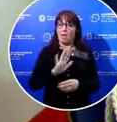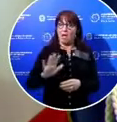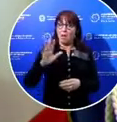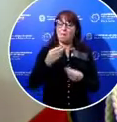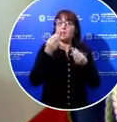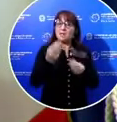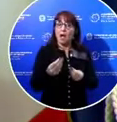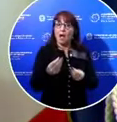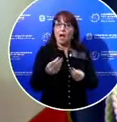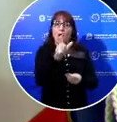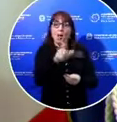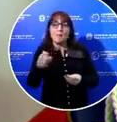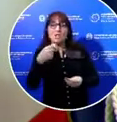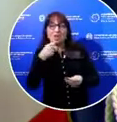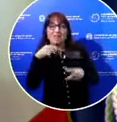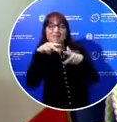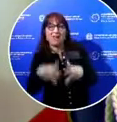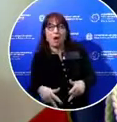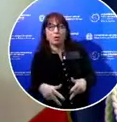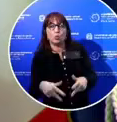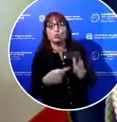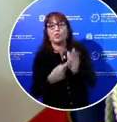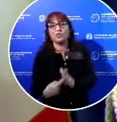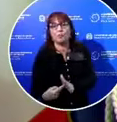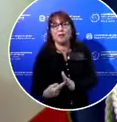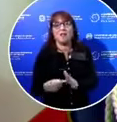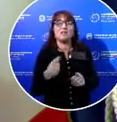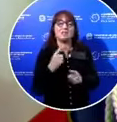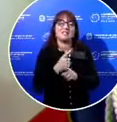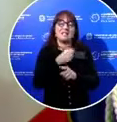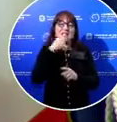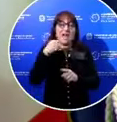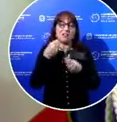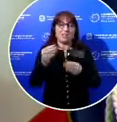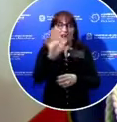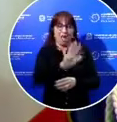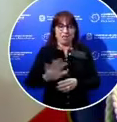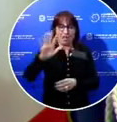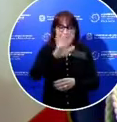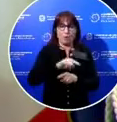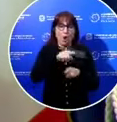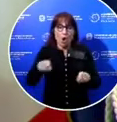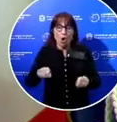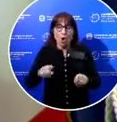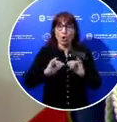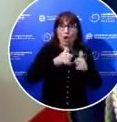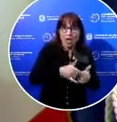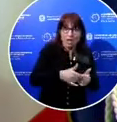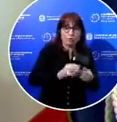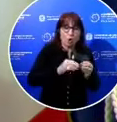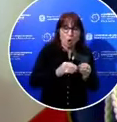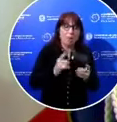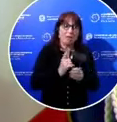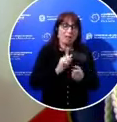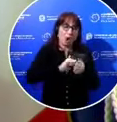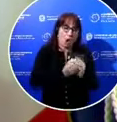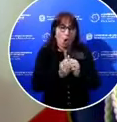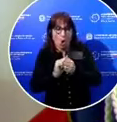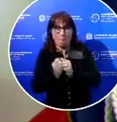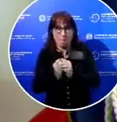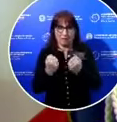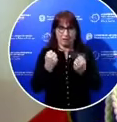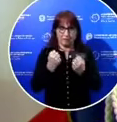sono caduti nel vortice drammatico della dipendenza e che per uscirne hanno dovuto combattere anche contro se stessi.